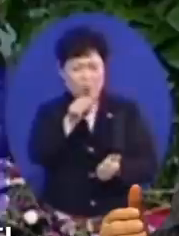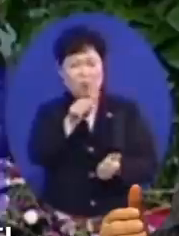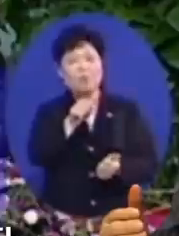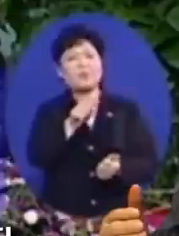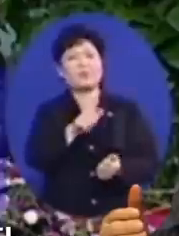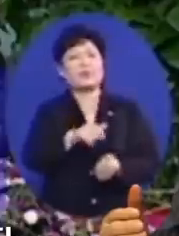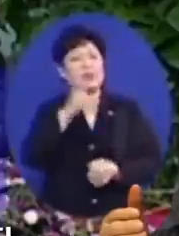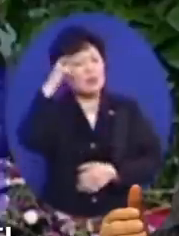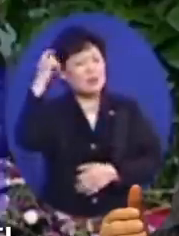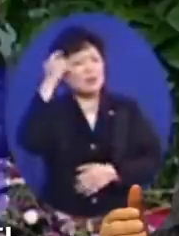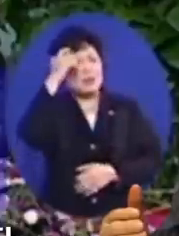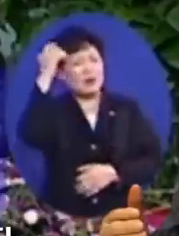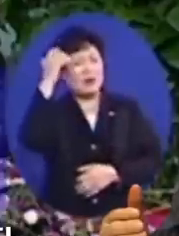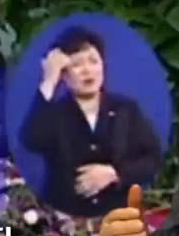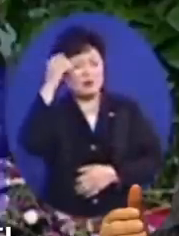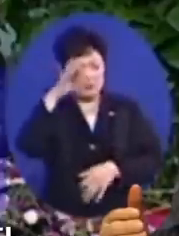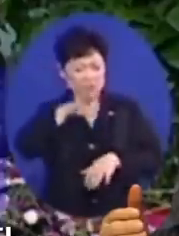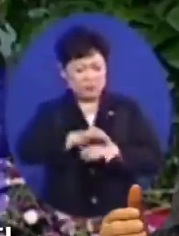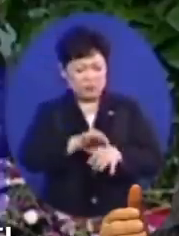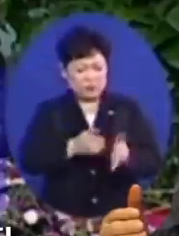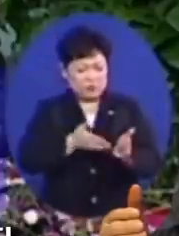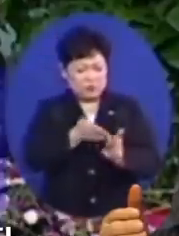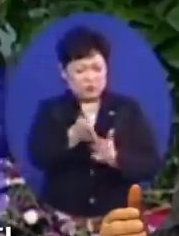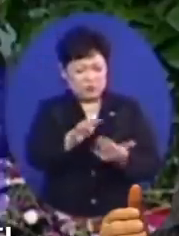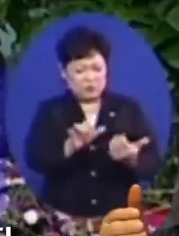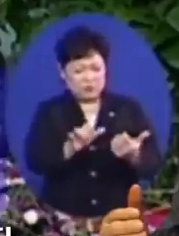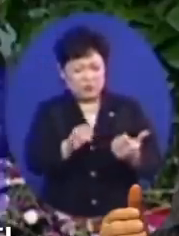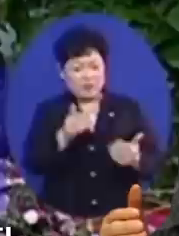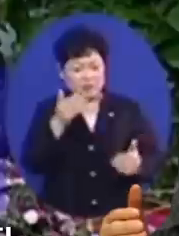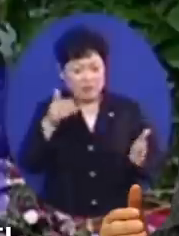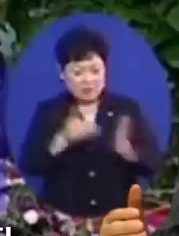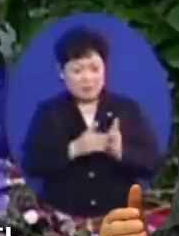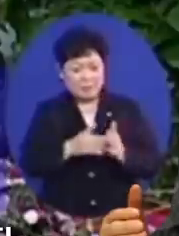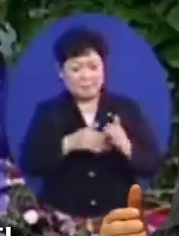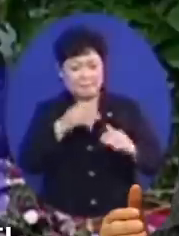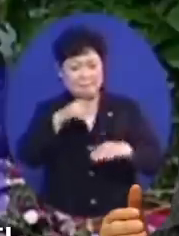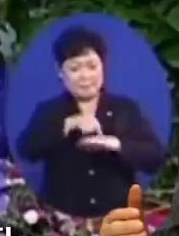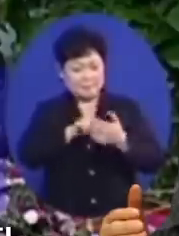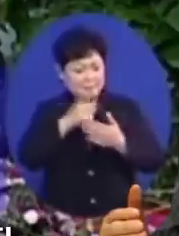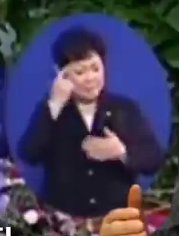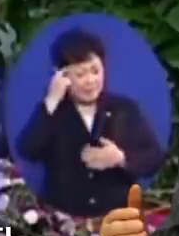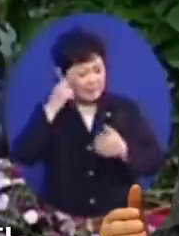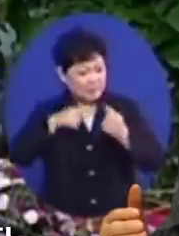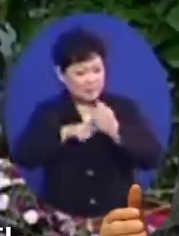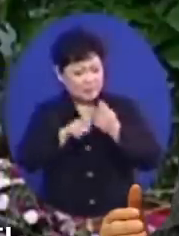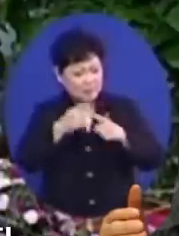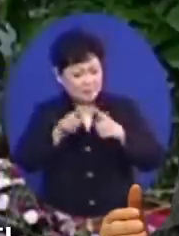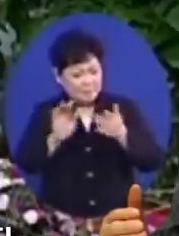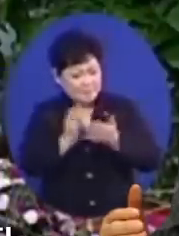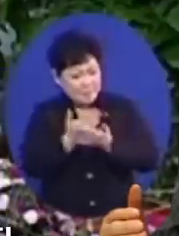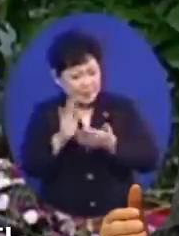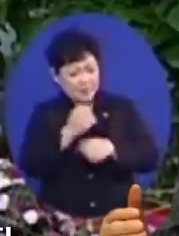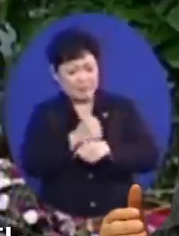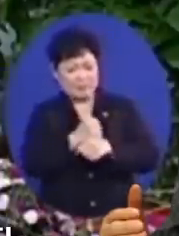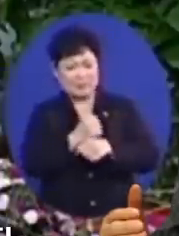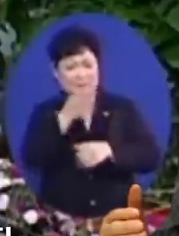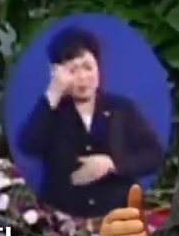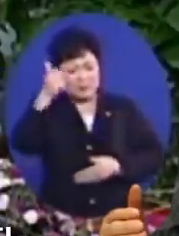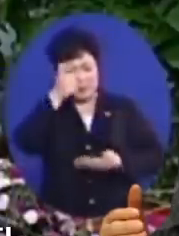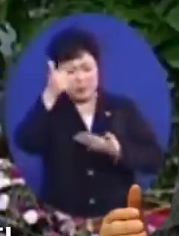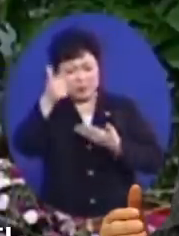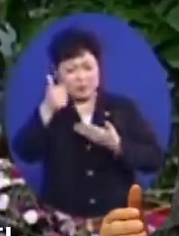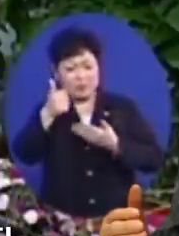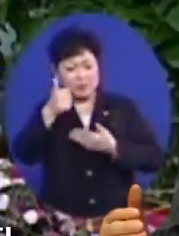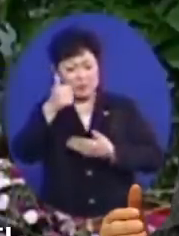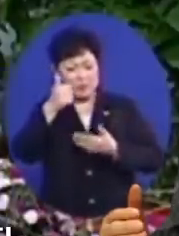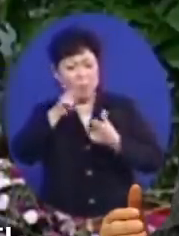관절과 골수를 찔러 쪼개기까지 하며 또 마음의 생각과 뜻을 판단한다. 그러므로 성령과 말씀만 있으면